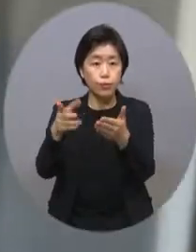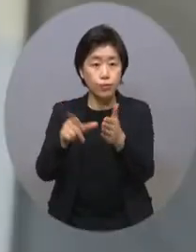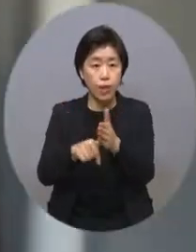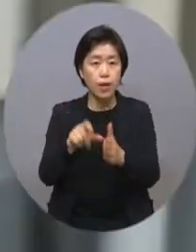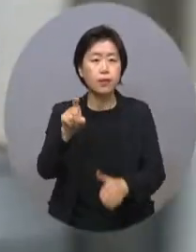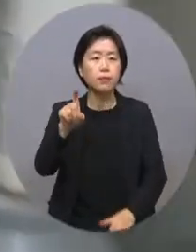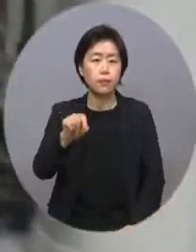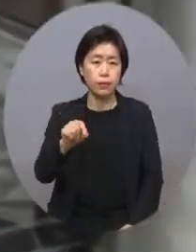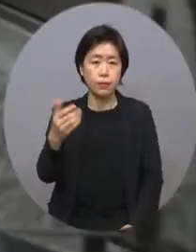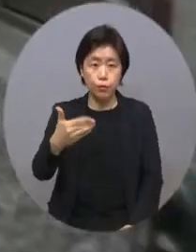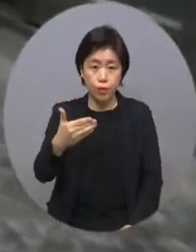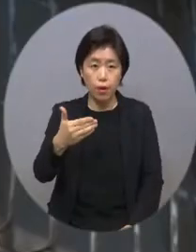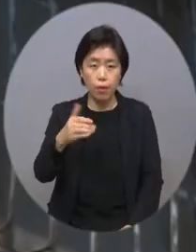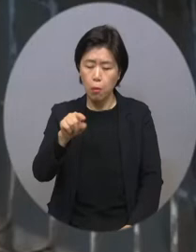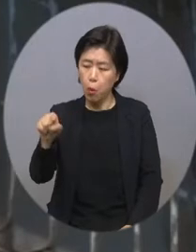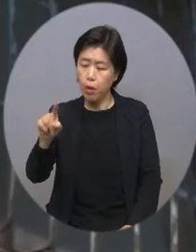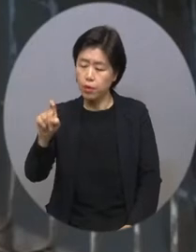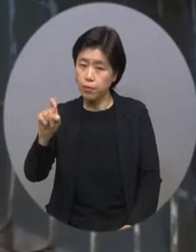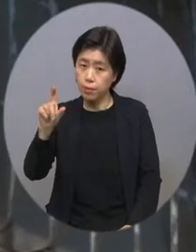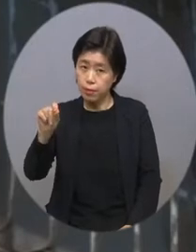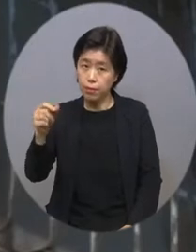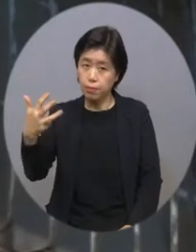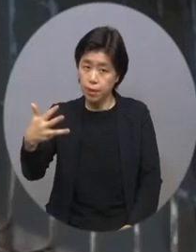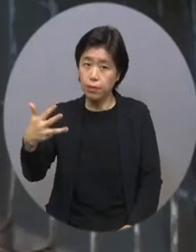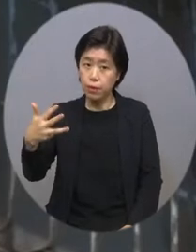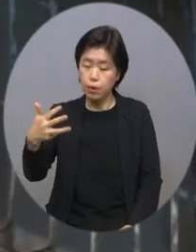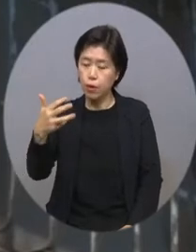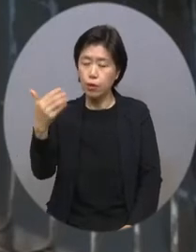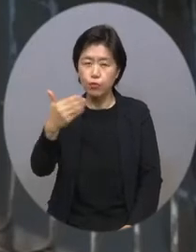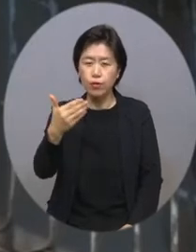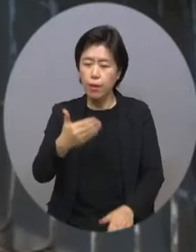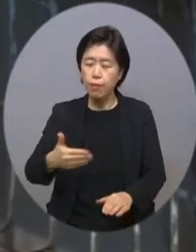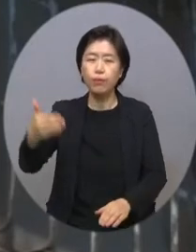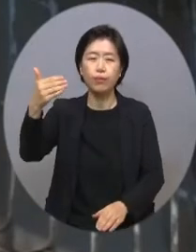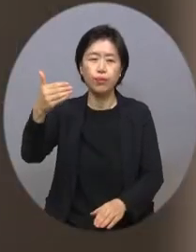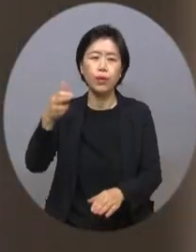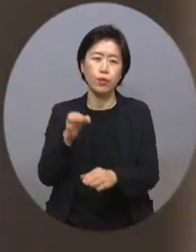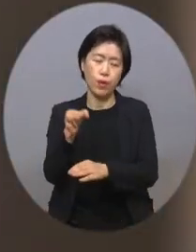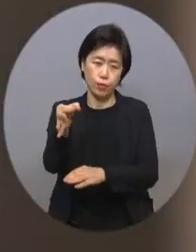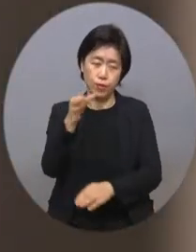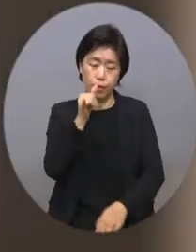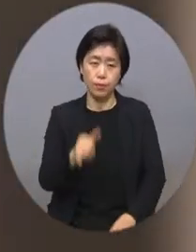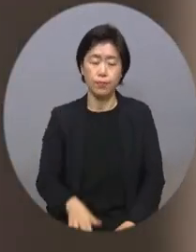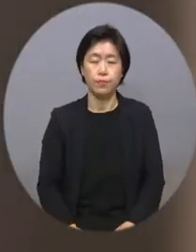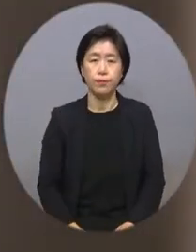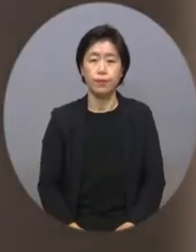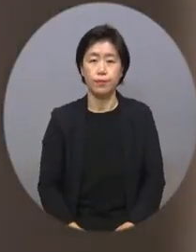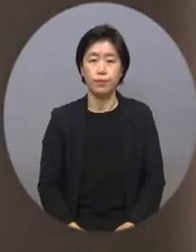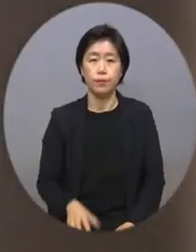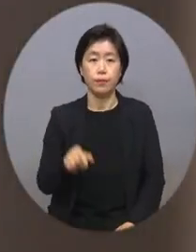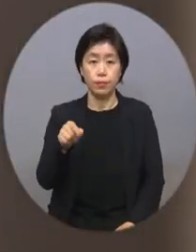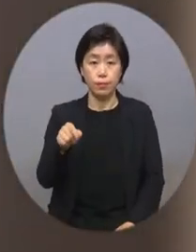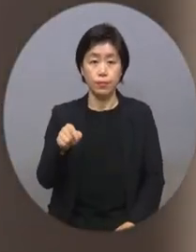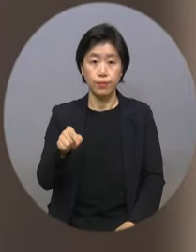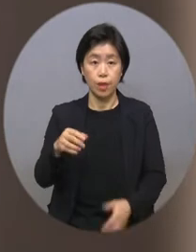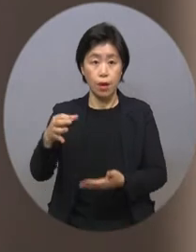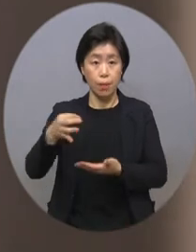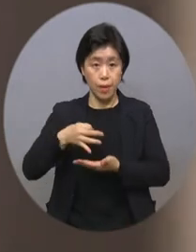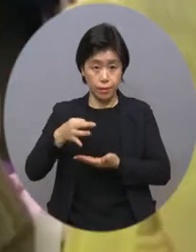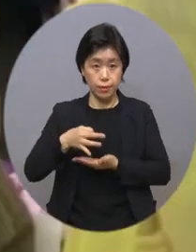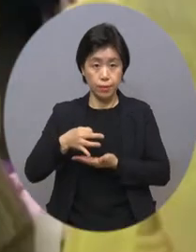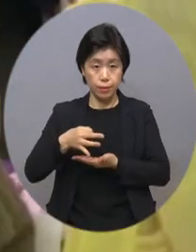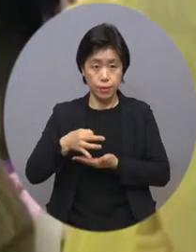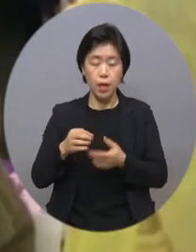109,000원 에서 11만 8천 원으로 9천원 증가합니다 에너지 바우처 수급 가구는 지난달